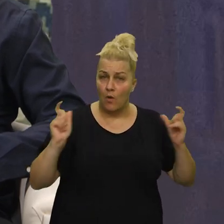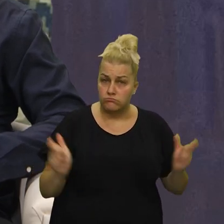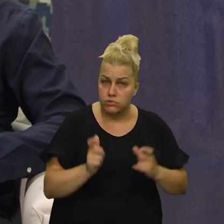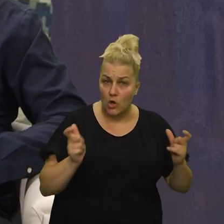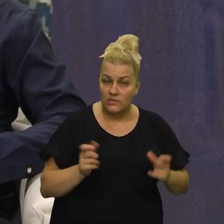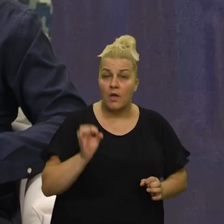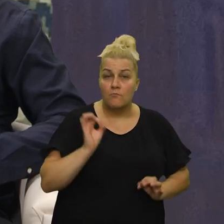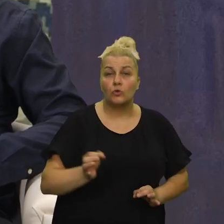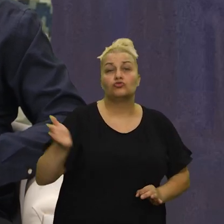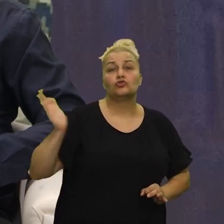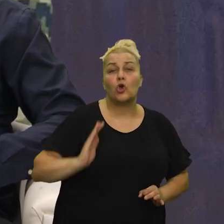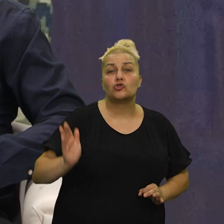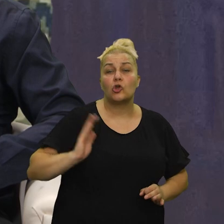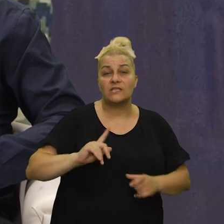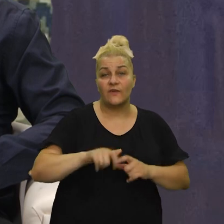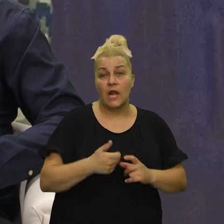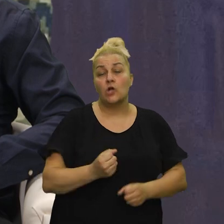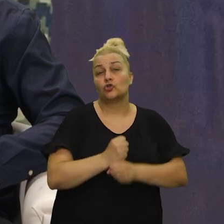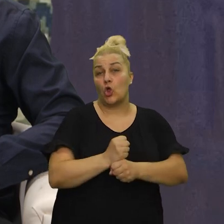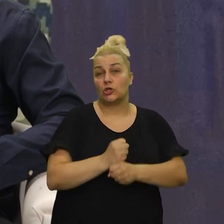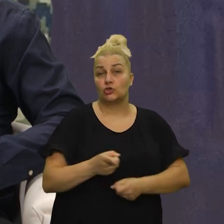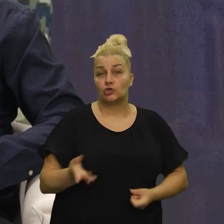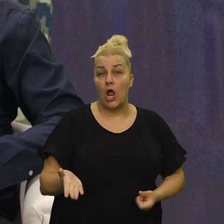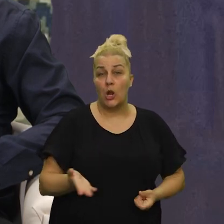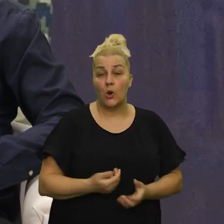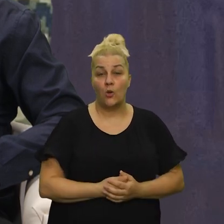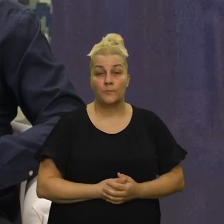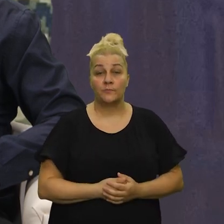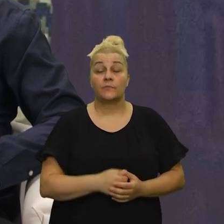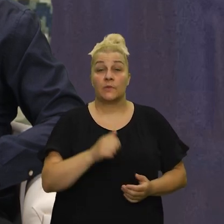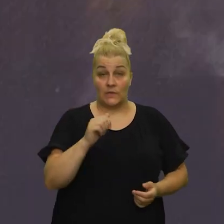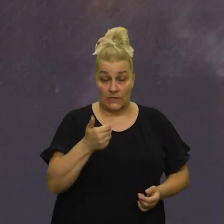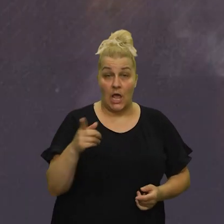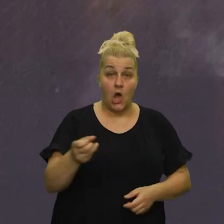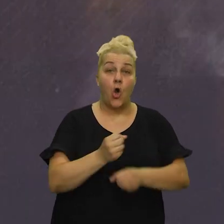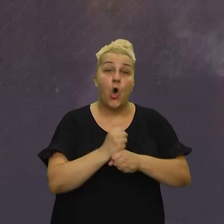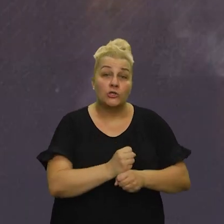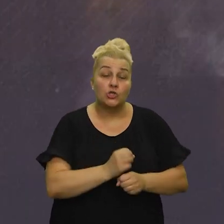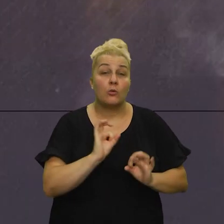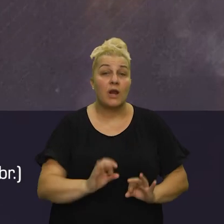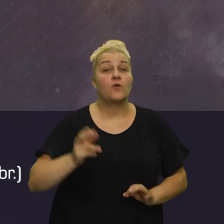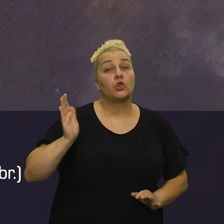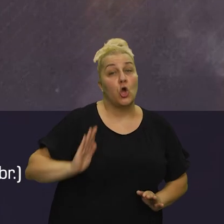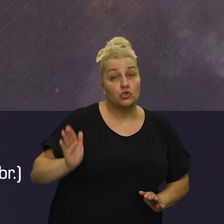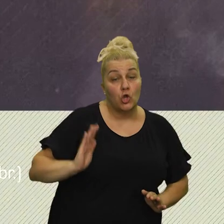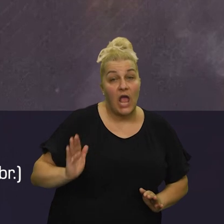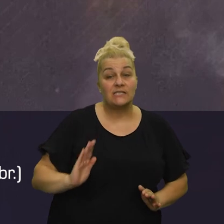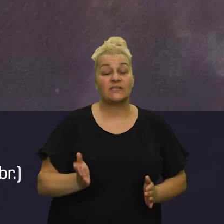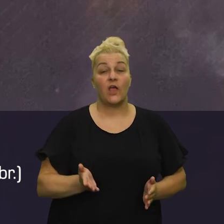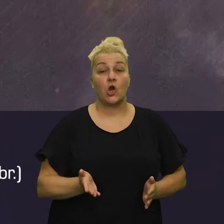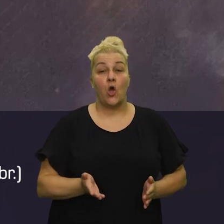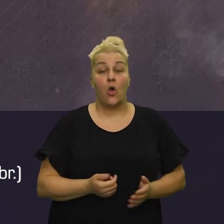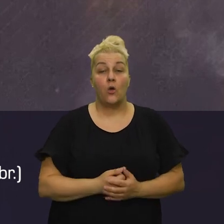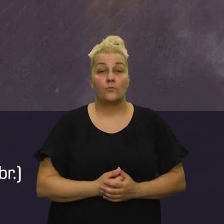jedan dostojanstven način je održana. Da, ona je održana je dostojanstveno